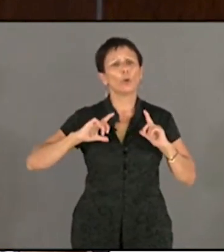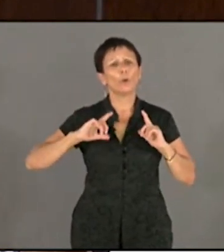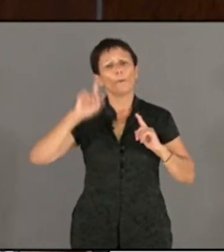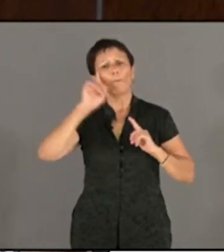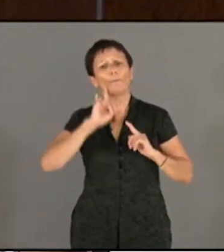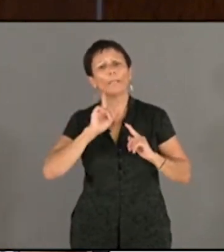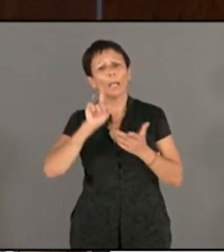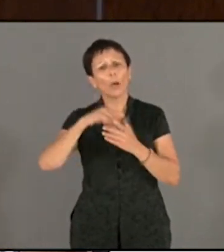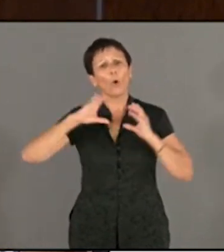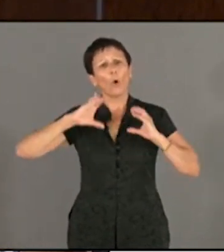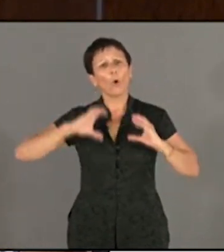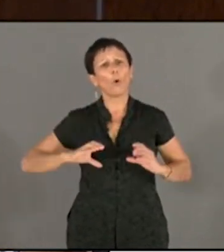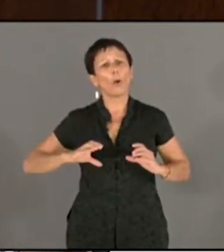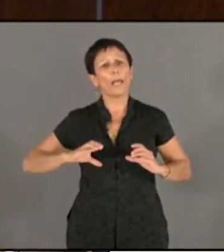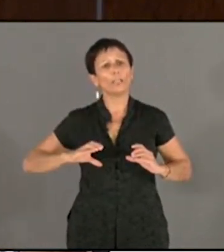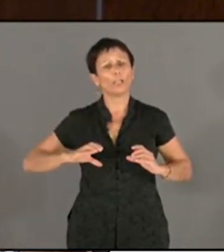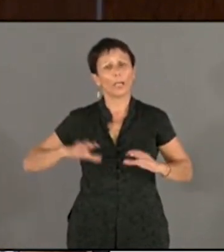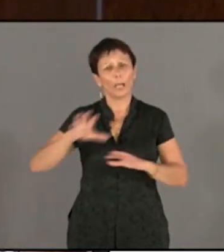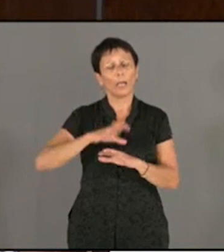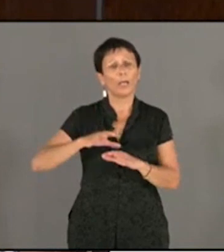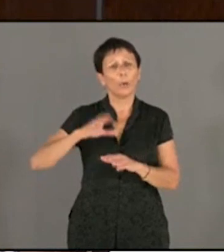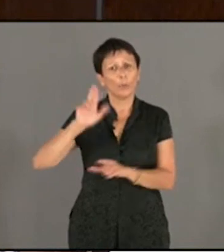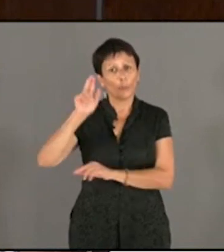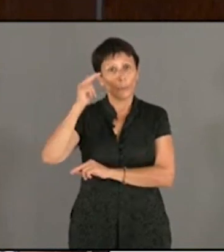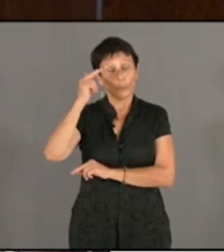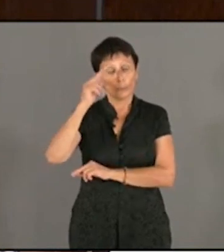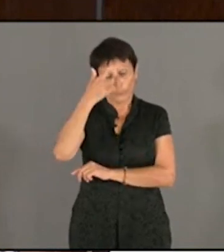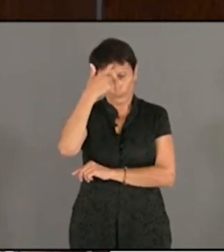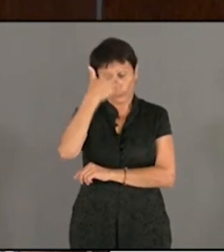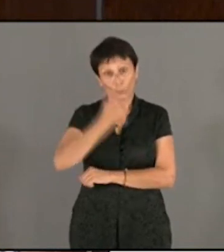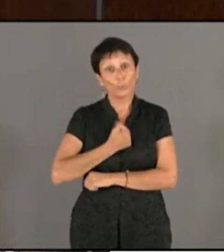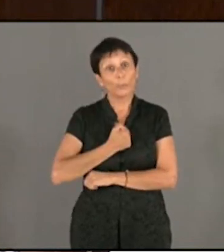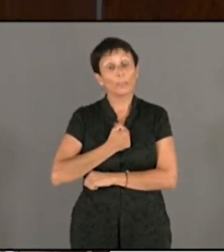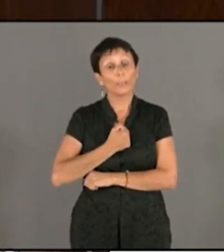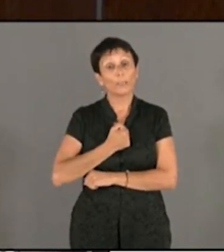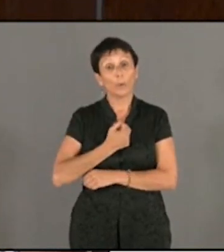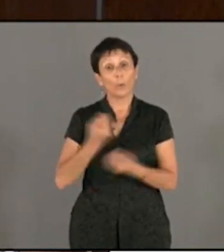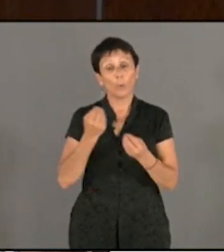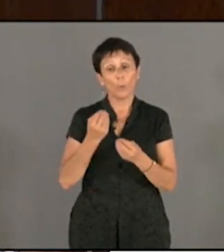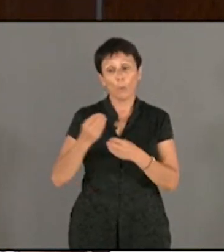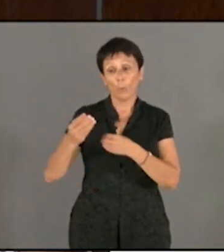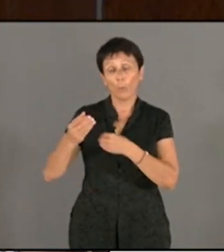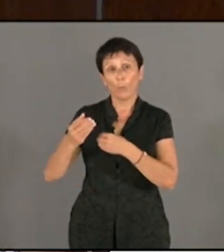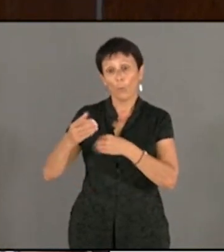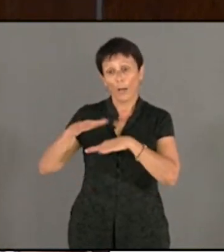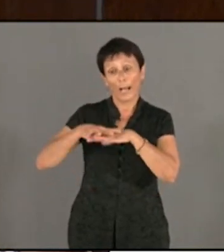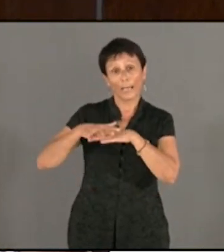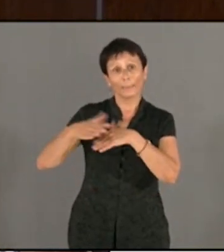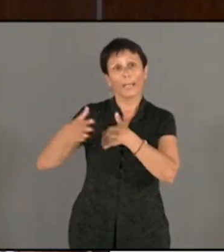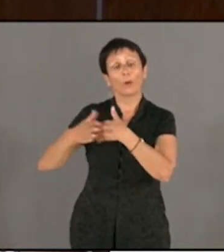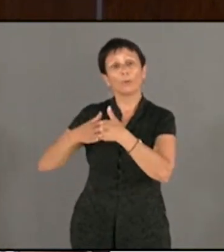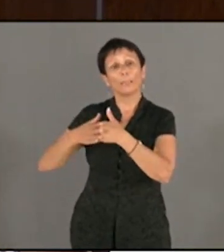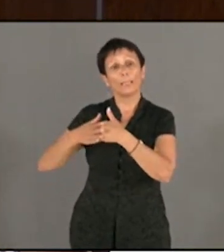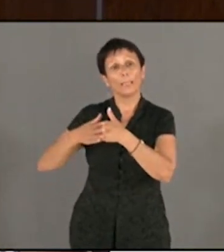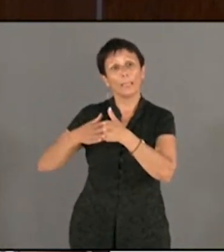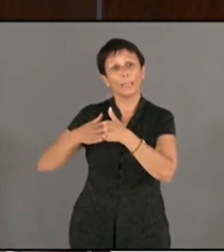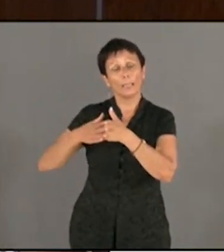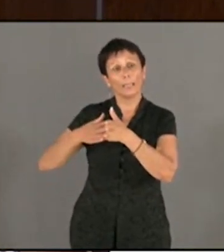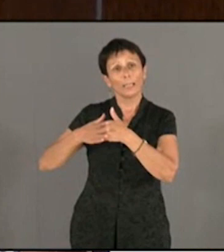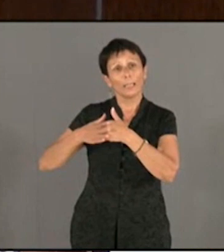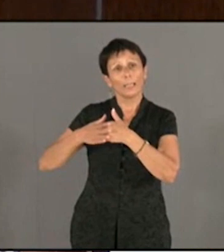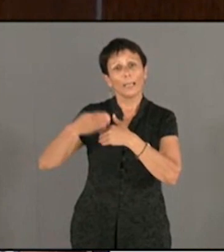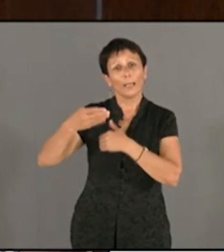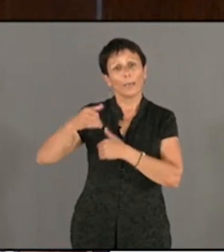s'est suicidée en se jetant sous un train aux abords de sa cité, les Micocouliers, nous